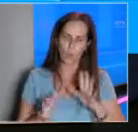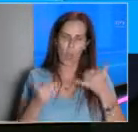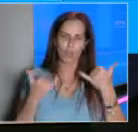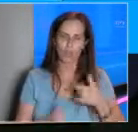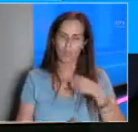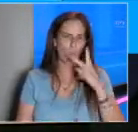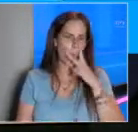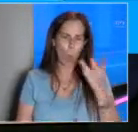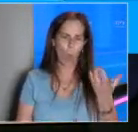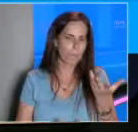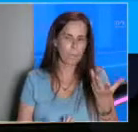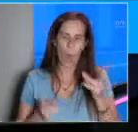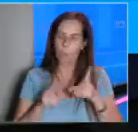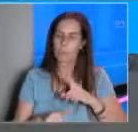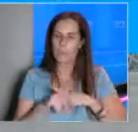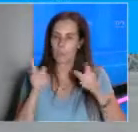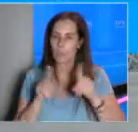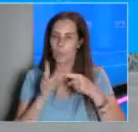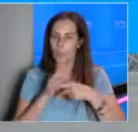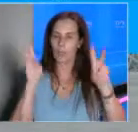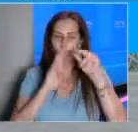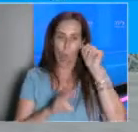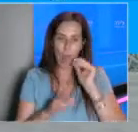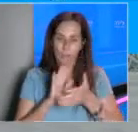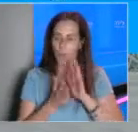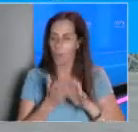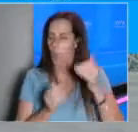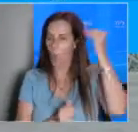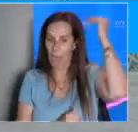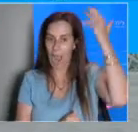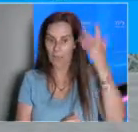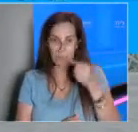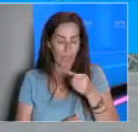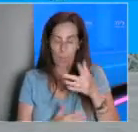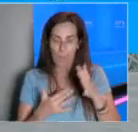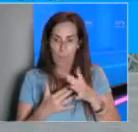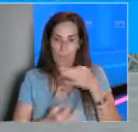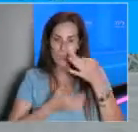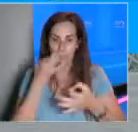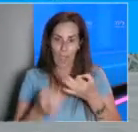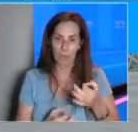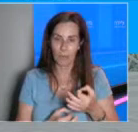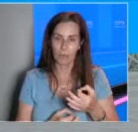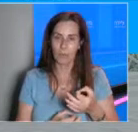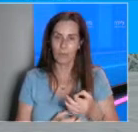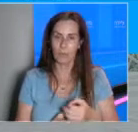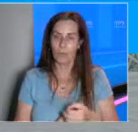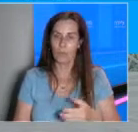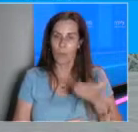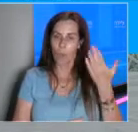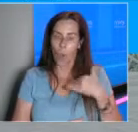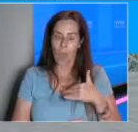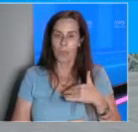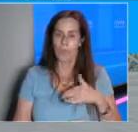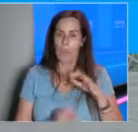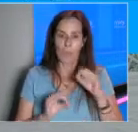שעכשיו אנחנו לא רואים איזושהי אלטרנטיבה כמו כחול לבן, כמו בני גנץ שהיה בסקרים, אתה יודע, האחרונים, הוא היה